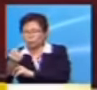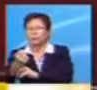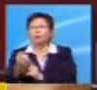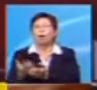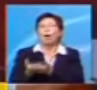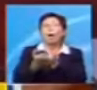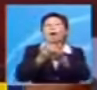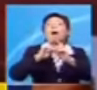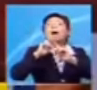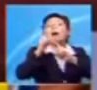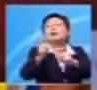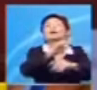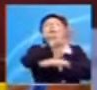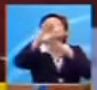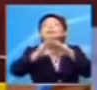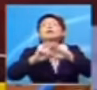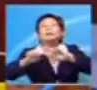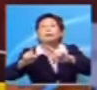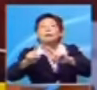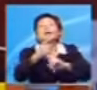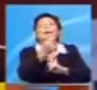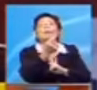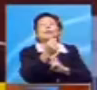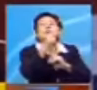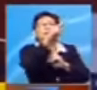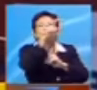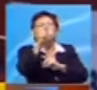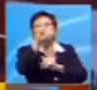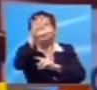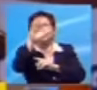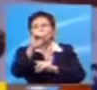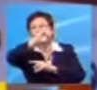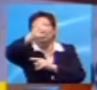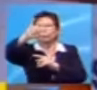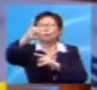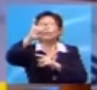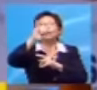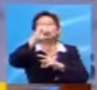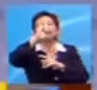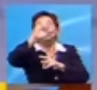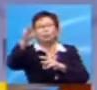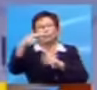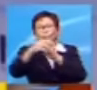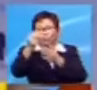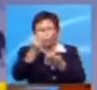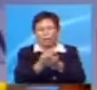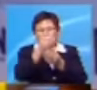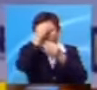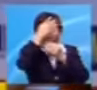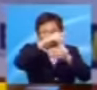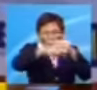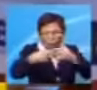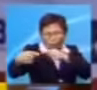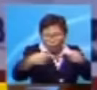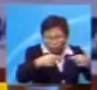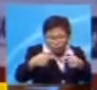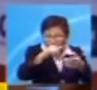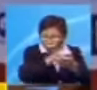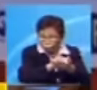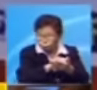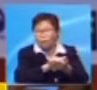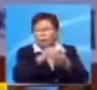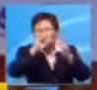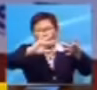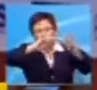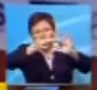yang menawarkan hadiah keseluruhan bernilai lebih RL lanjut mengenai pertandinganbos